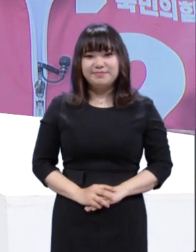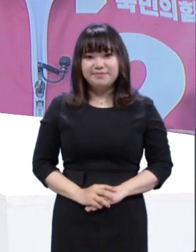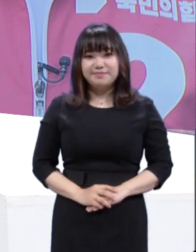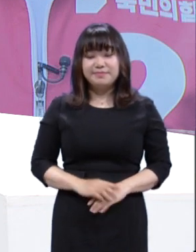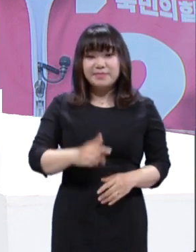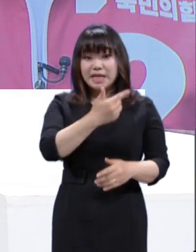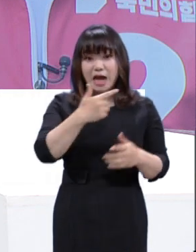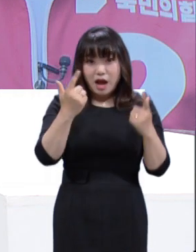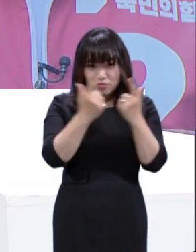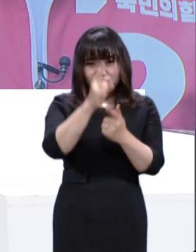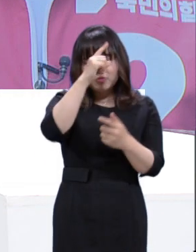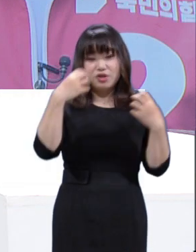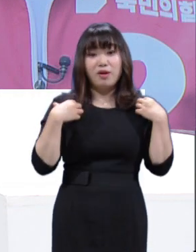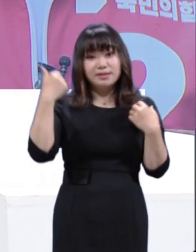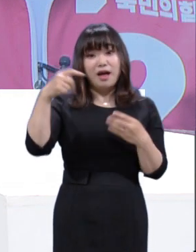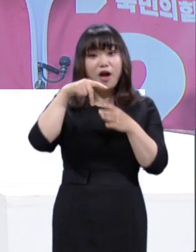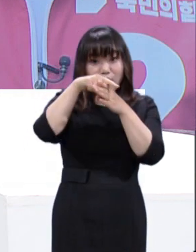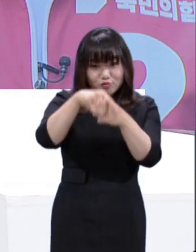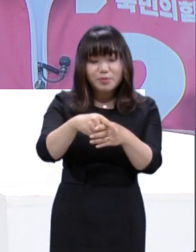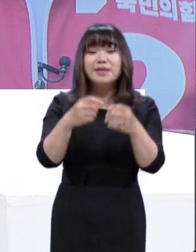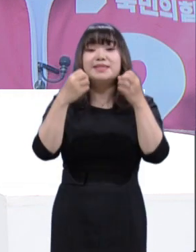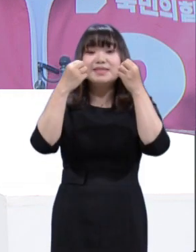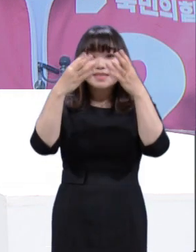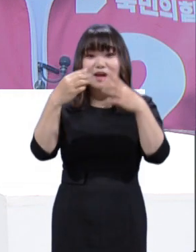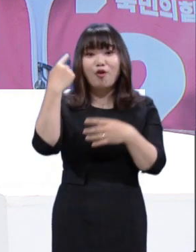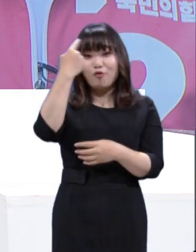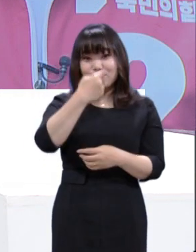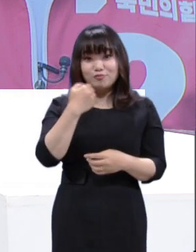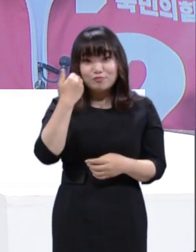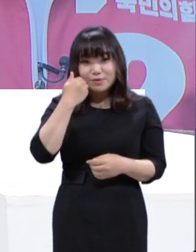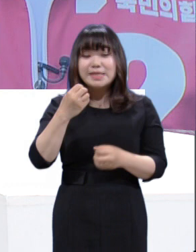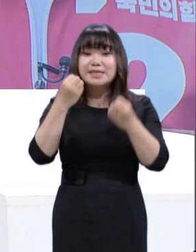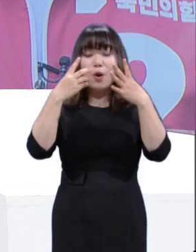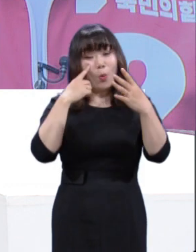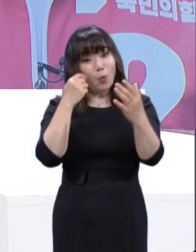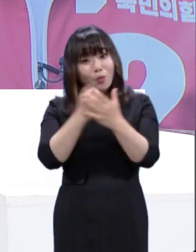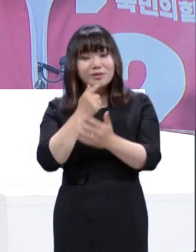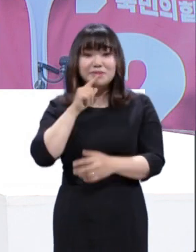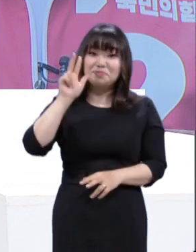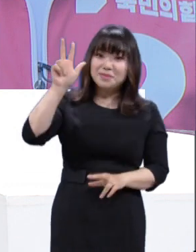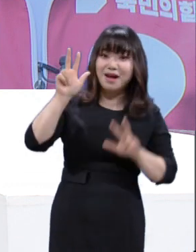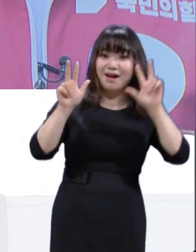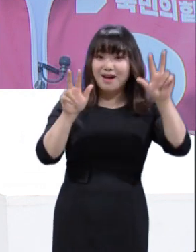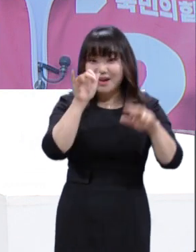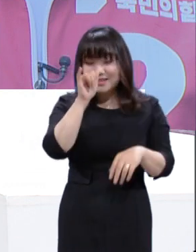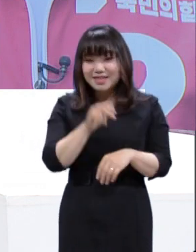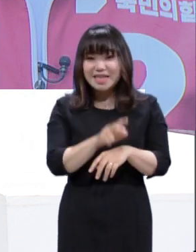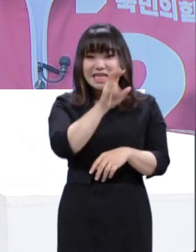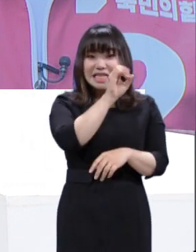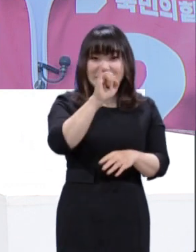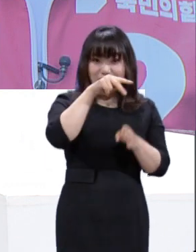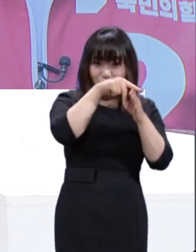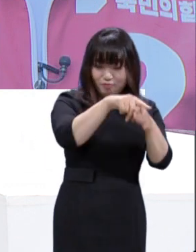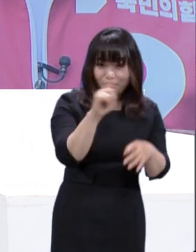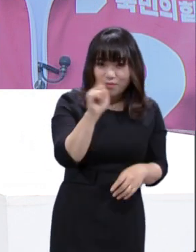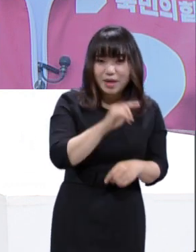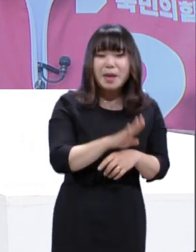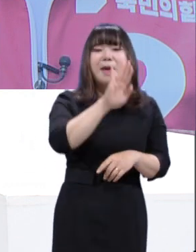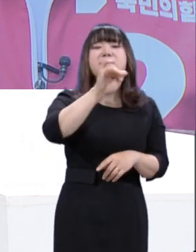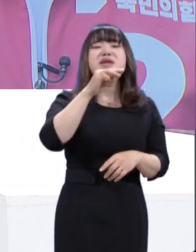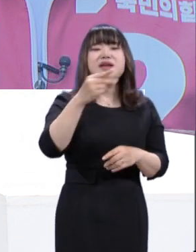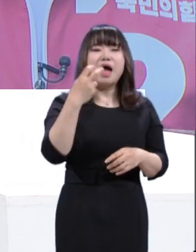네, 강북구청장 선거에 출마한 신인 후보들은 저마다 2세 공약을 발표했습니다. 더불어민주당 이순희 후보는